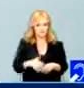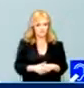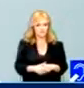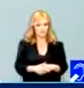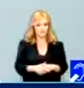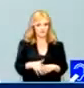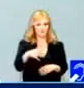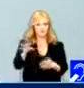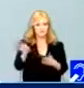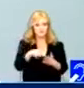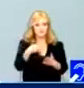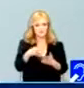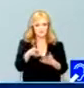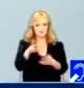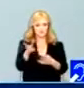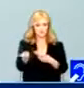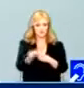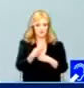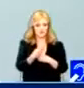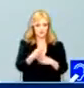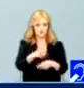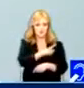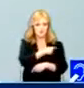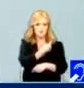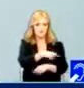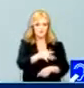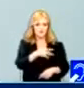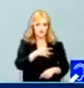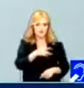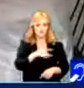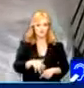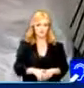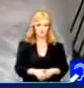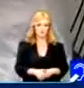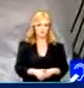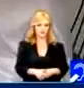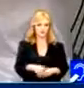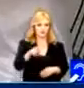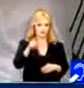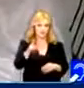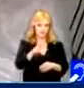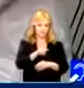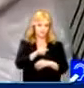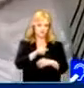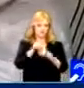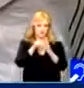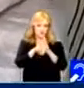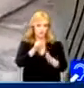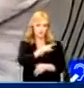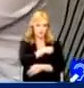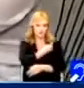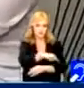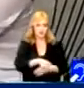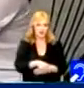imediat, trebuie de adresat imediat la medic. Pe holul Spitalului Clinic Municipal, oamenii și-au